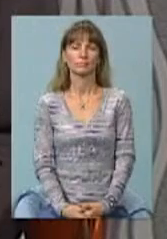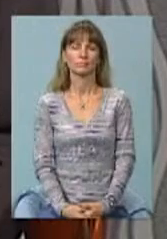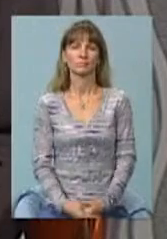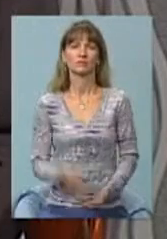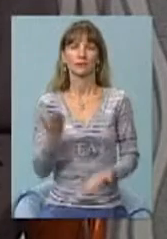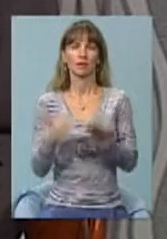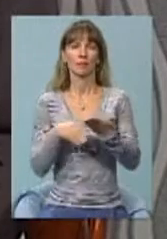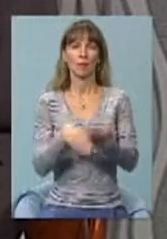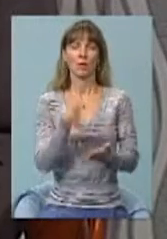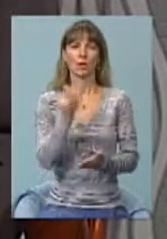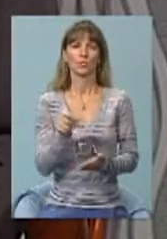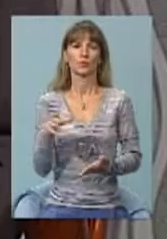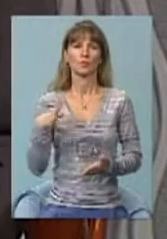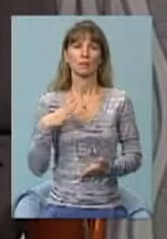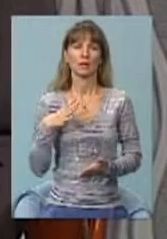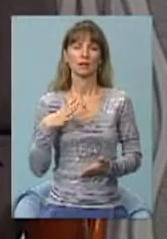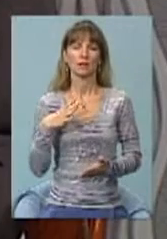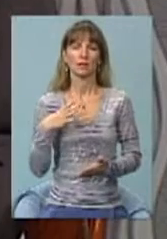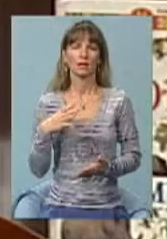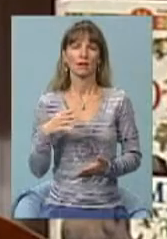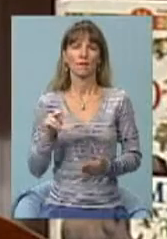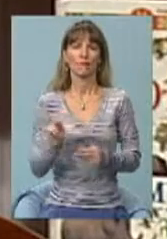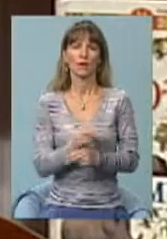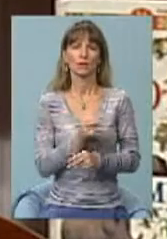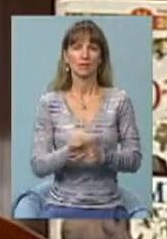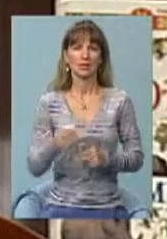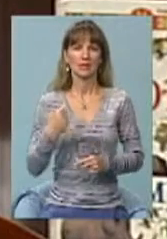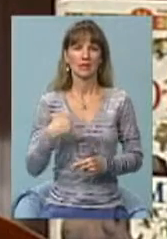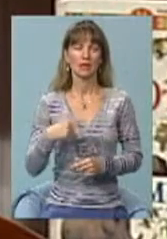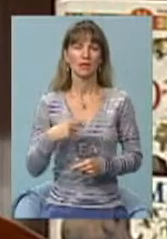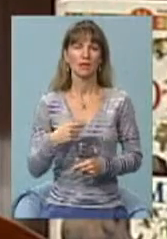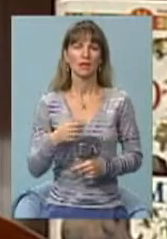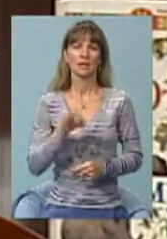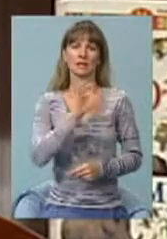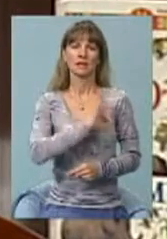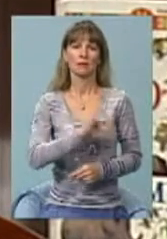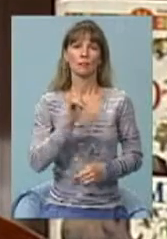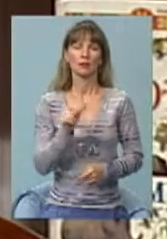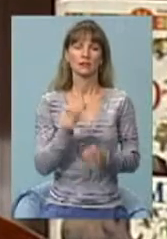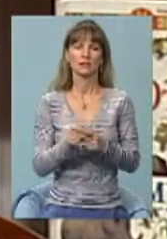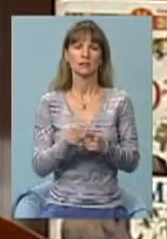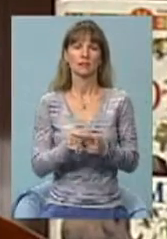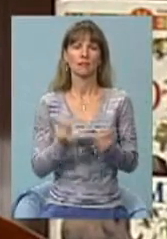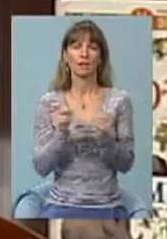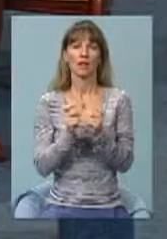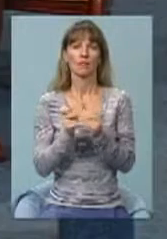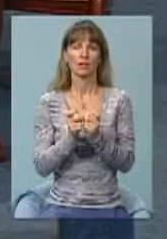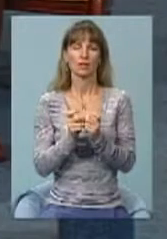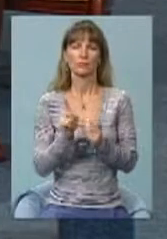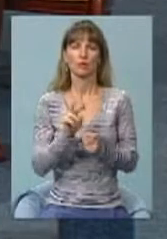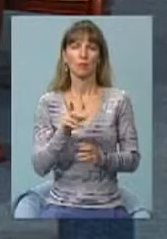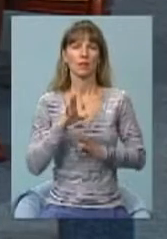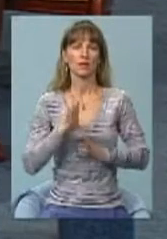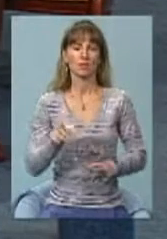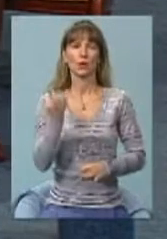Напевно, допомагає людям бути вихованими, да. Не вживати поганих слів. Да. Конфліктів уникає. Тобто